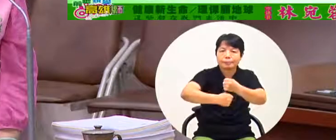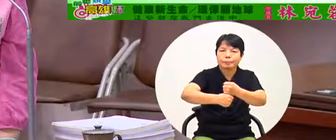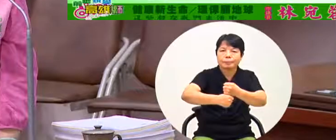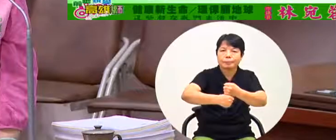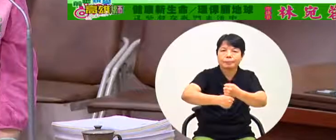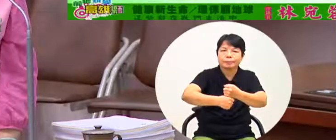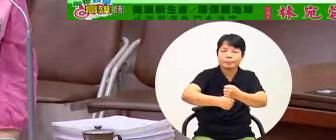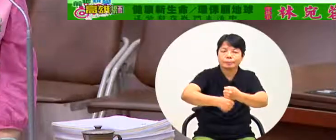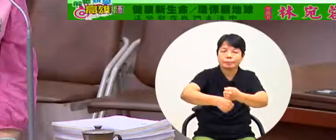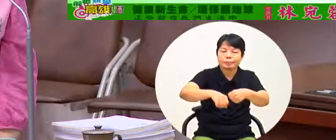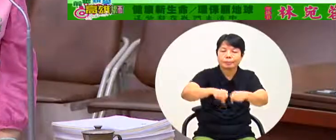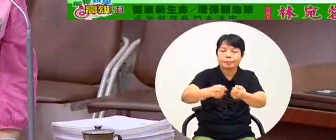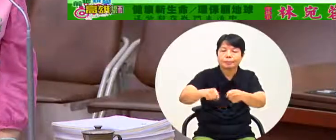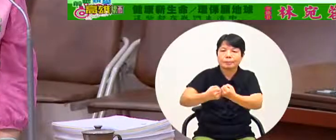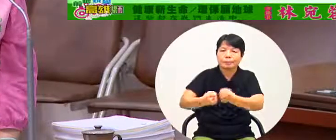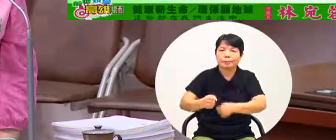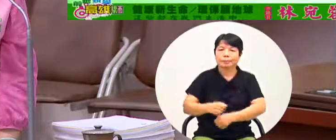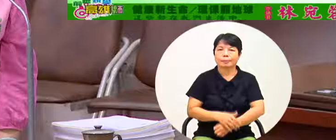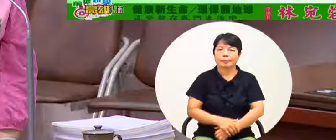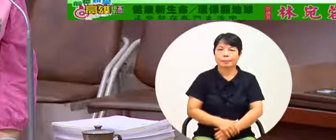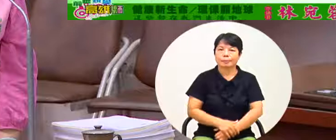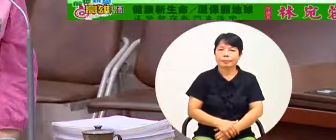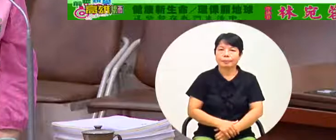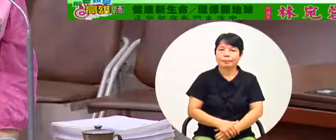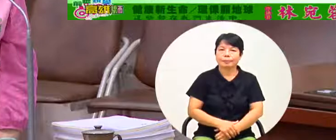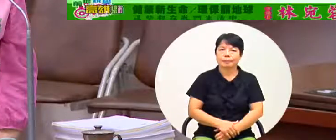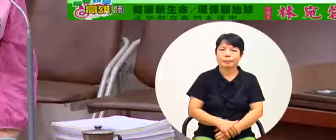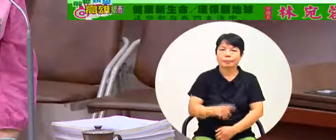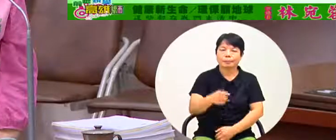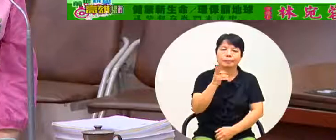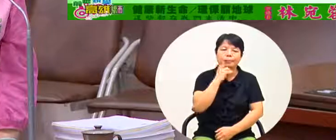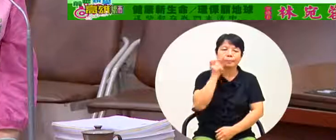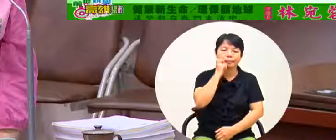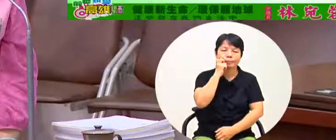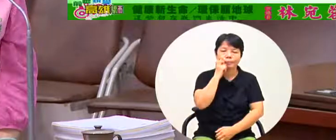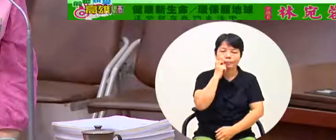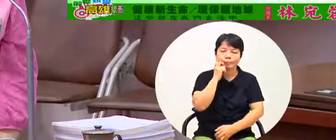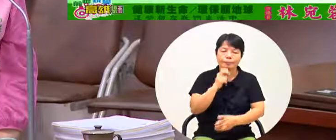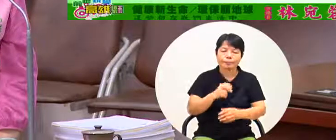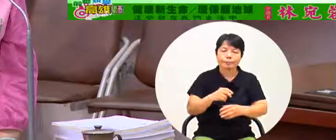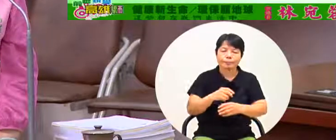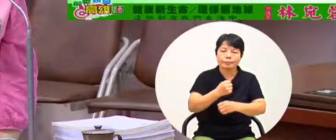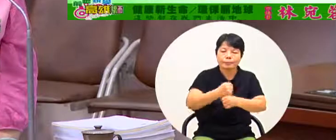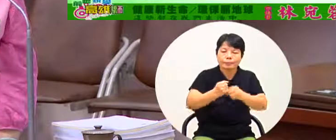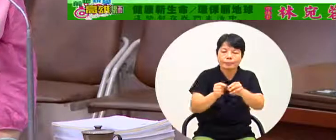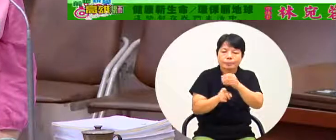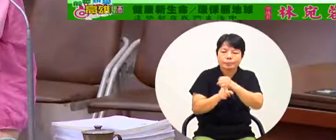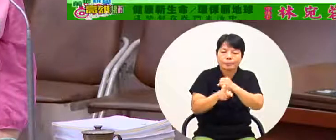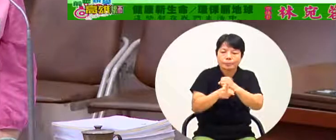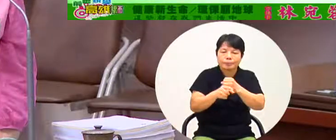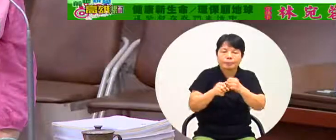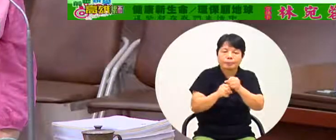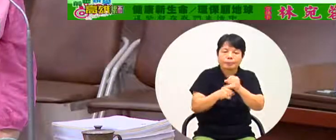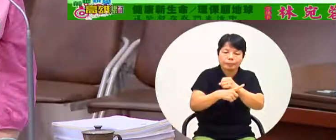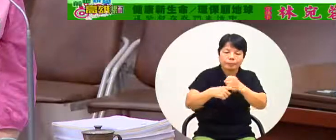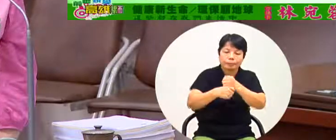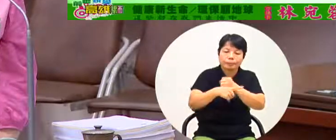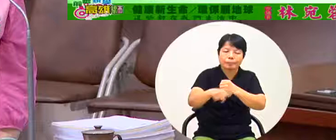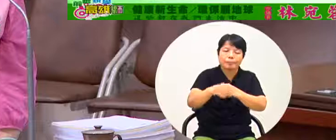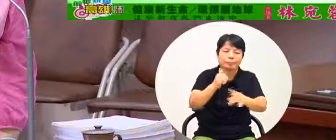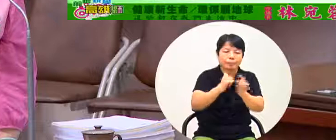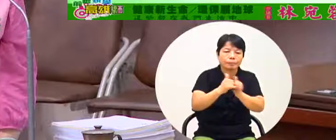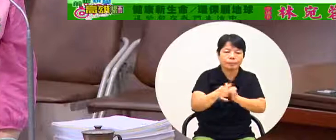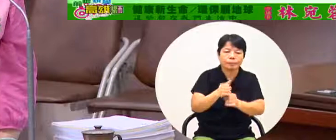的都铁都已经铁件都已经腐蚀了，这民众敢去吗？根本不敢